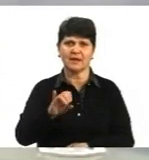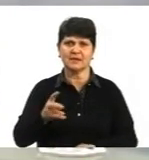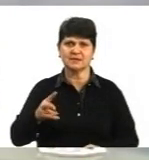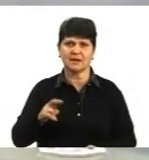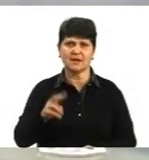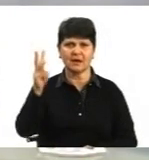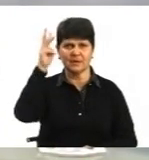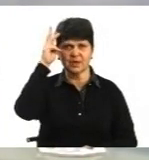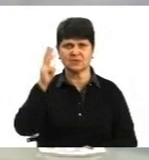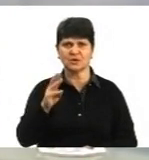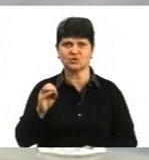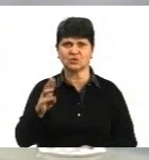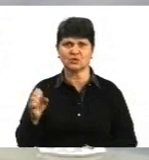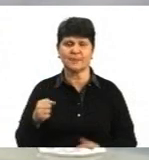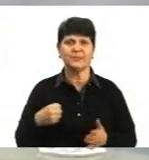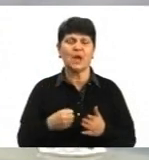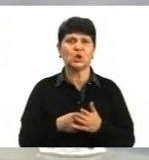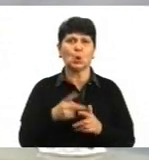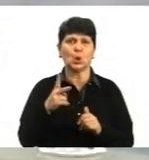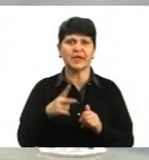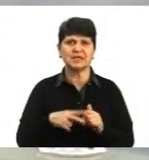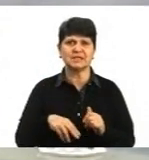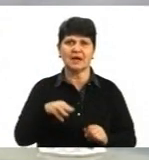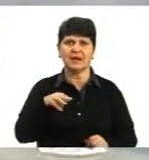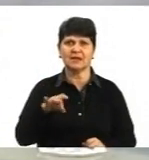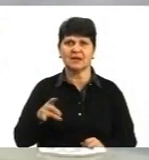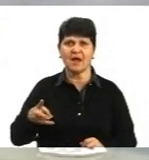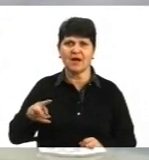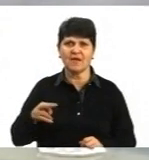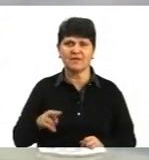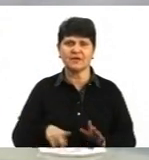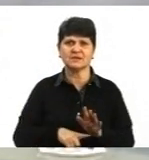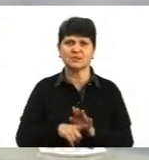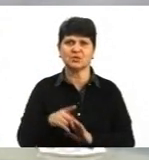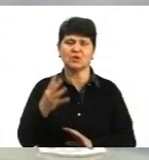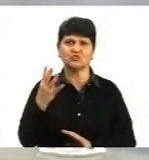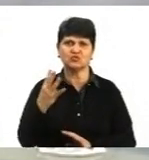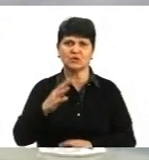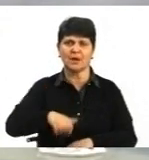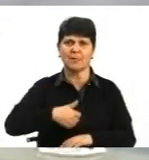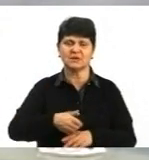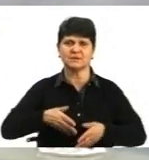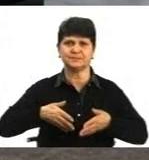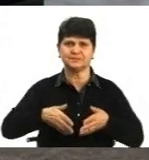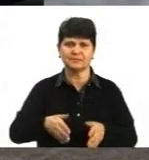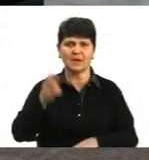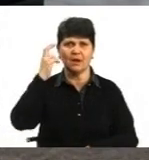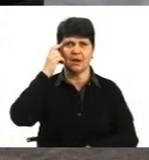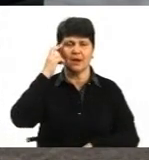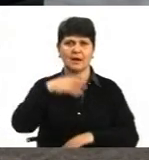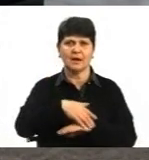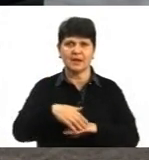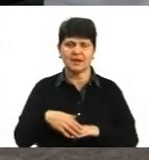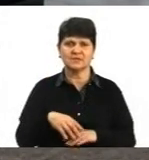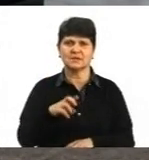До кінця травня запускаєте зелену хвилю. Це 4 міські магістральні дороги: Київська, Браславська, Лебединського і